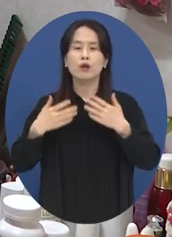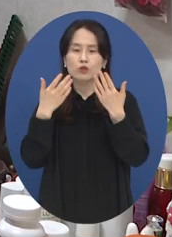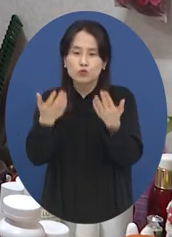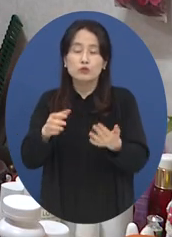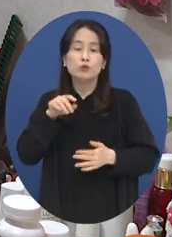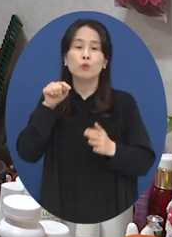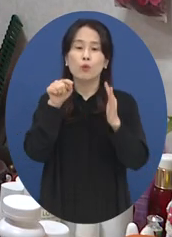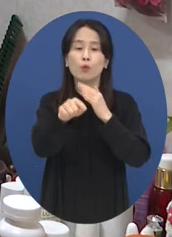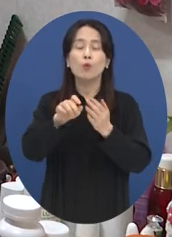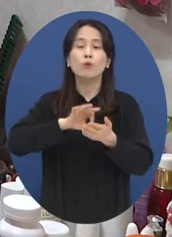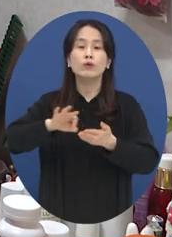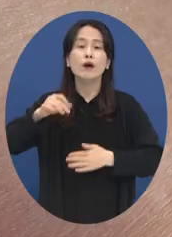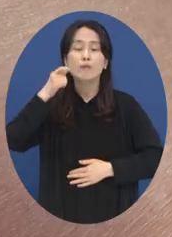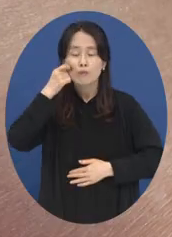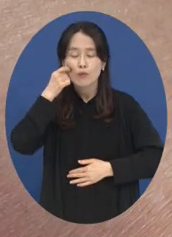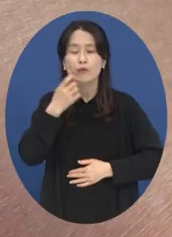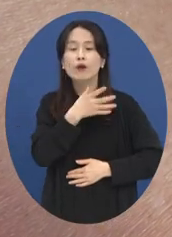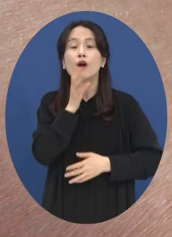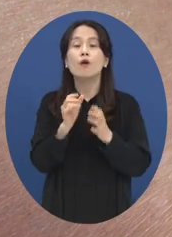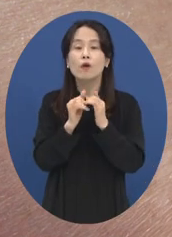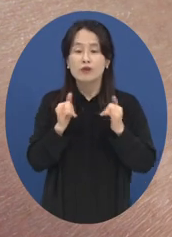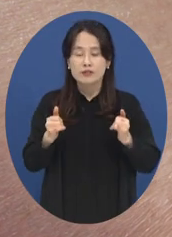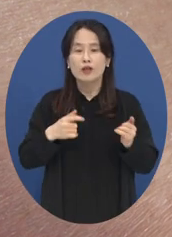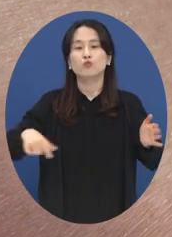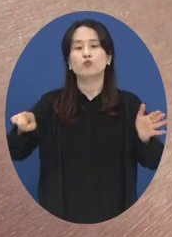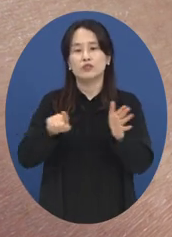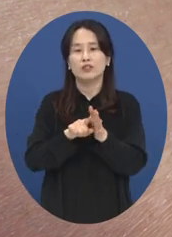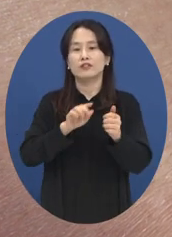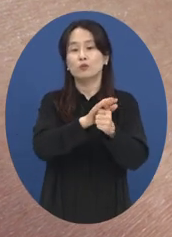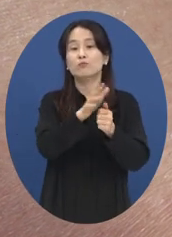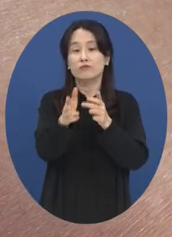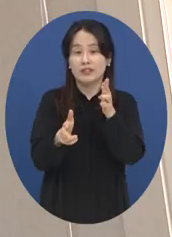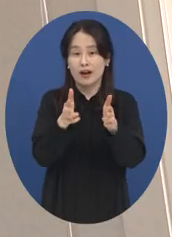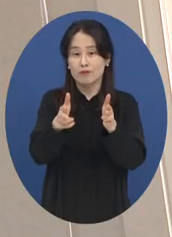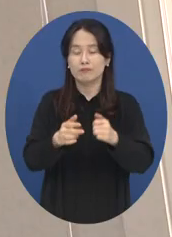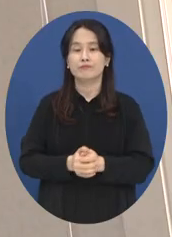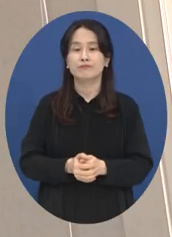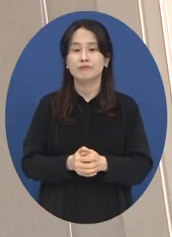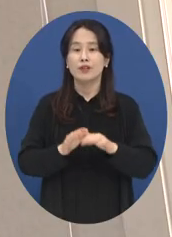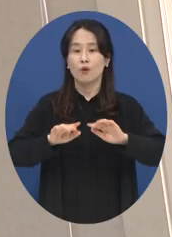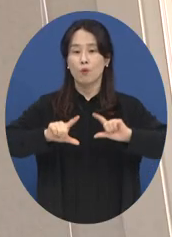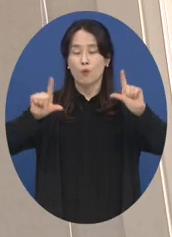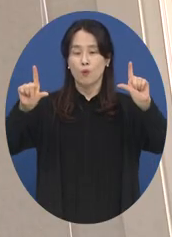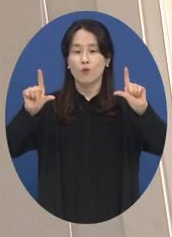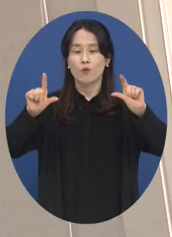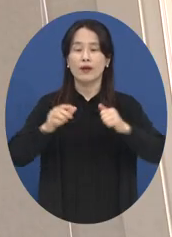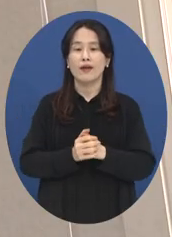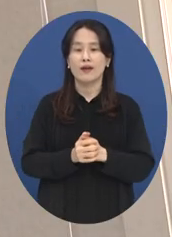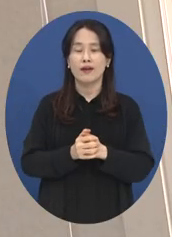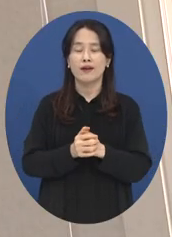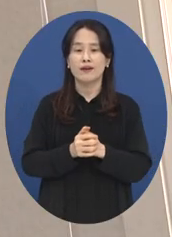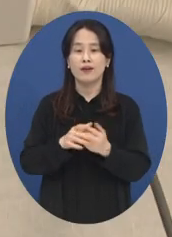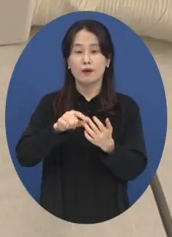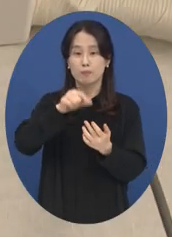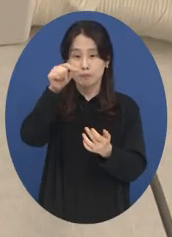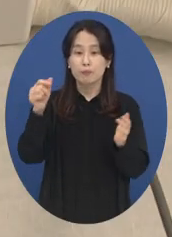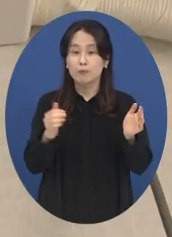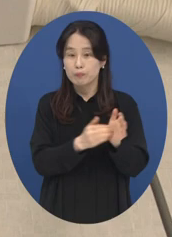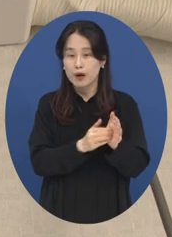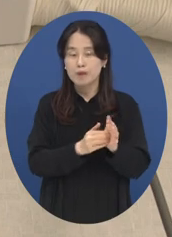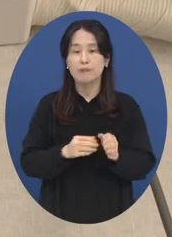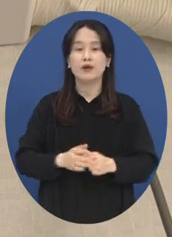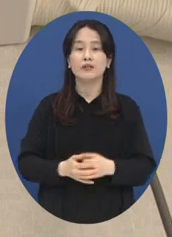쉼터 등을 이용할 수 없는 홀몸 어르신을 위한 에너지 복지 지원 사업입니다 이 사업은 올해 경우 도형 정책 마켓 사업이